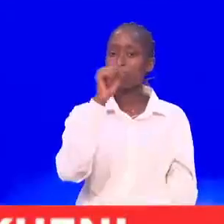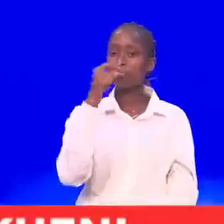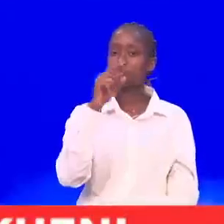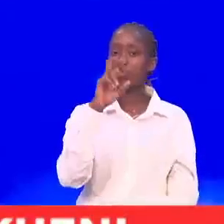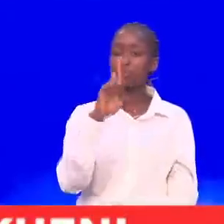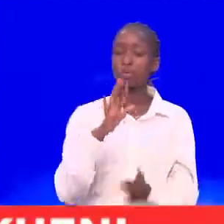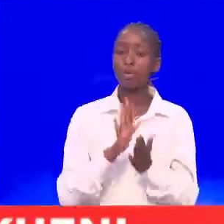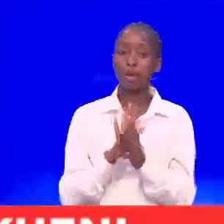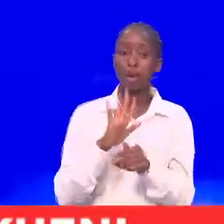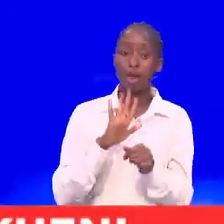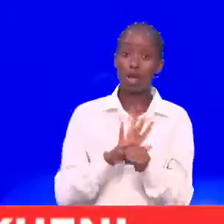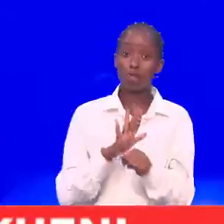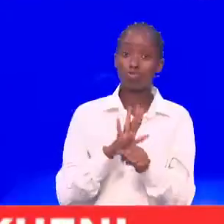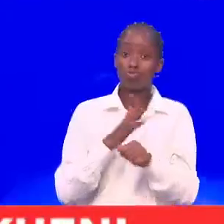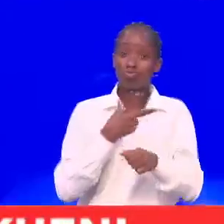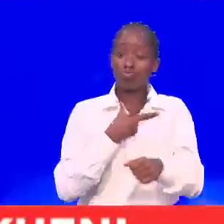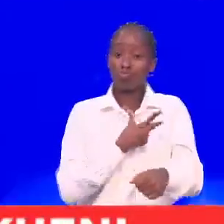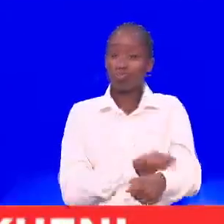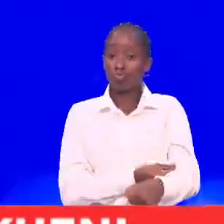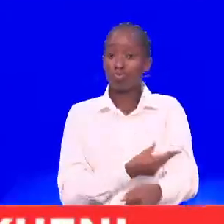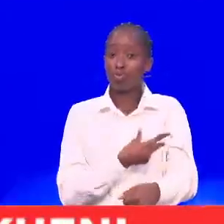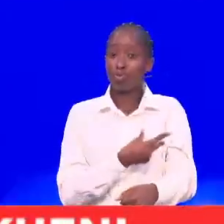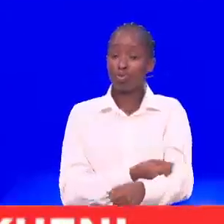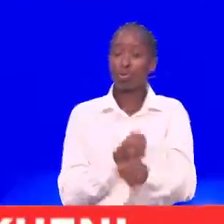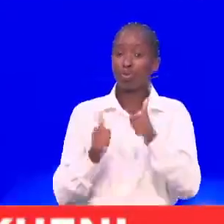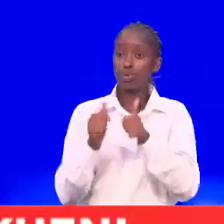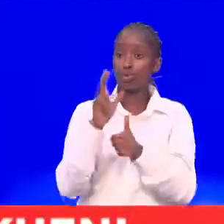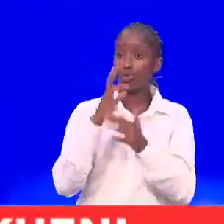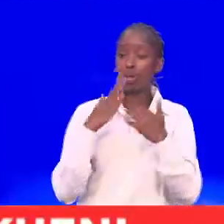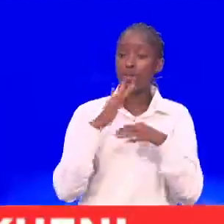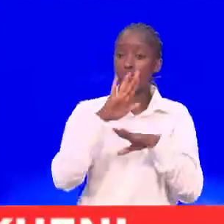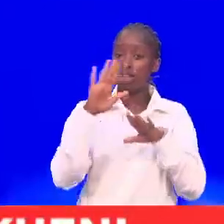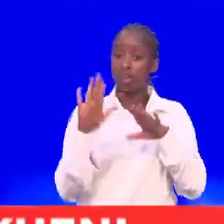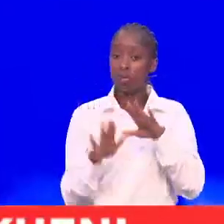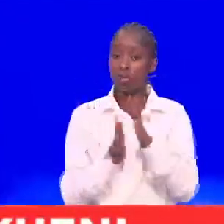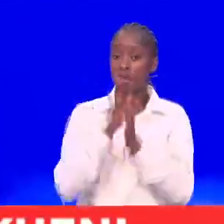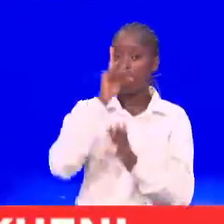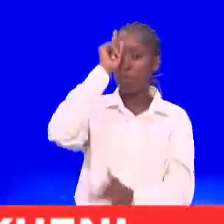mengine, madawa ya kulevya ambayo unaona naibu rais na rais wanapigana nayo.